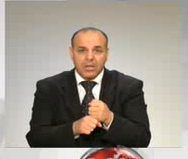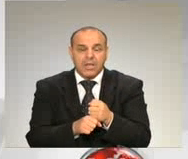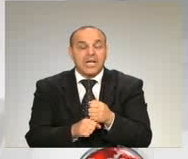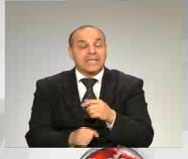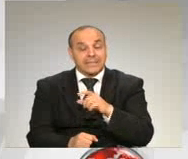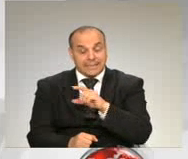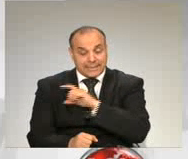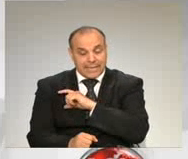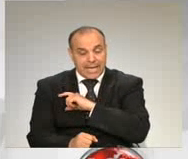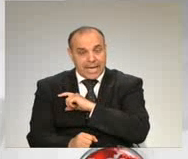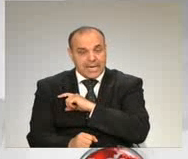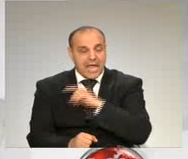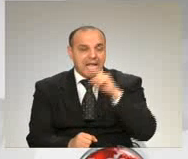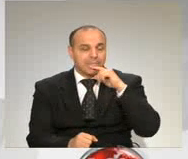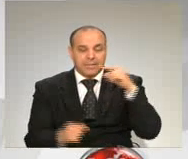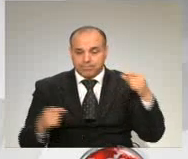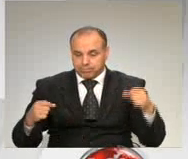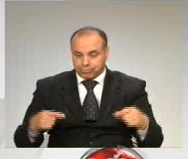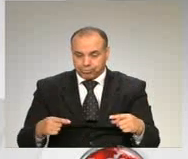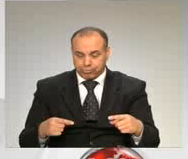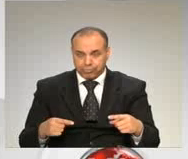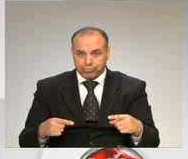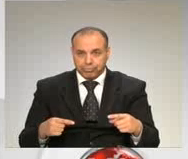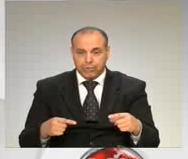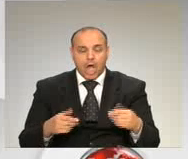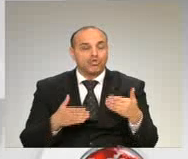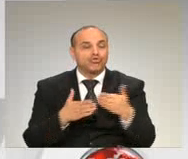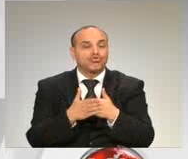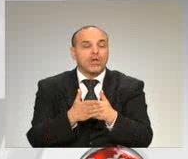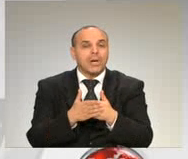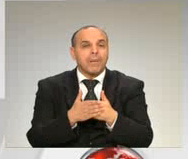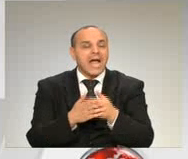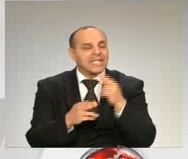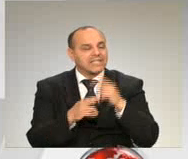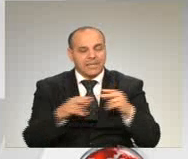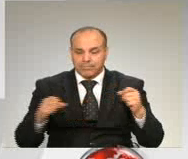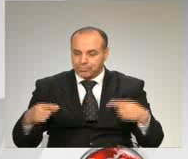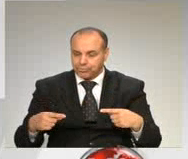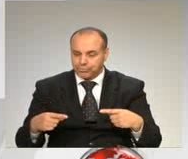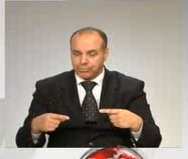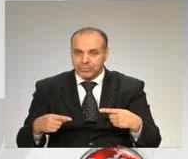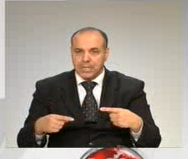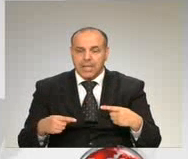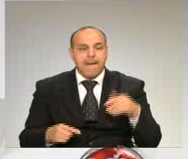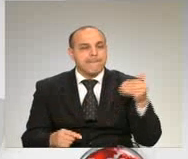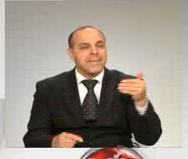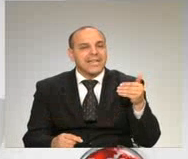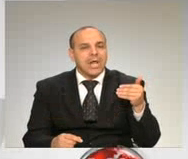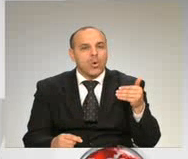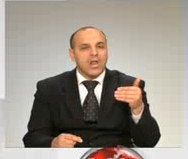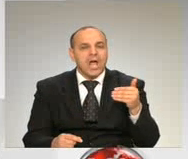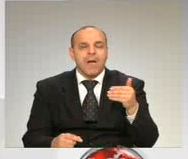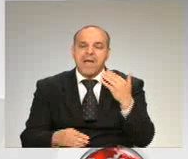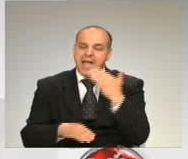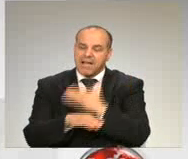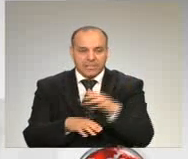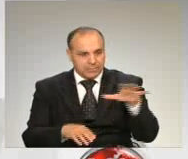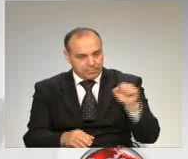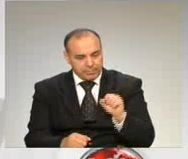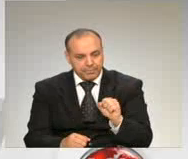الرياضي الساحلي الملعب الجابسي، كما تباري جمعية جربة النادي صفاقسي، ويستقبل نجم المتلوي القوافل الرياضية